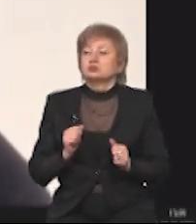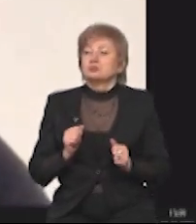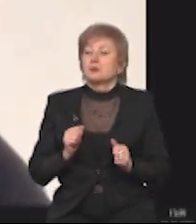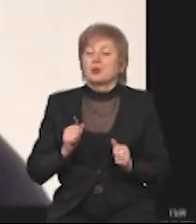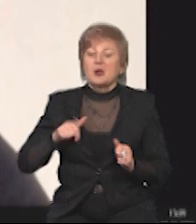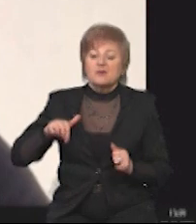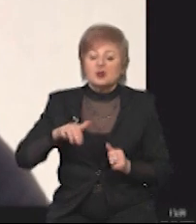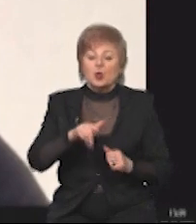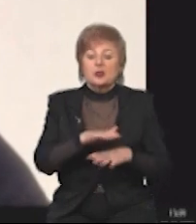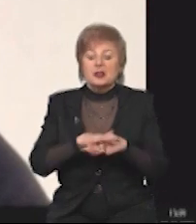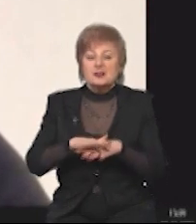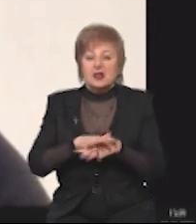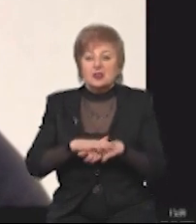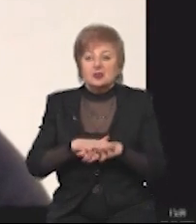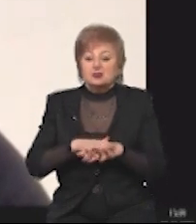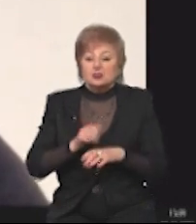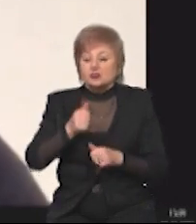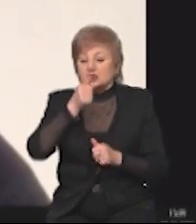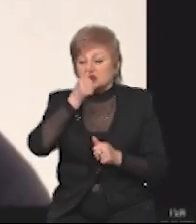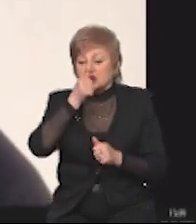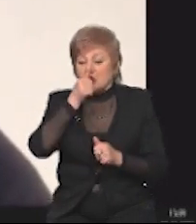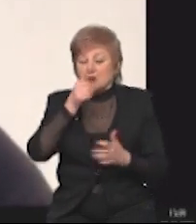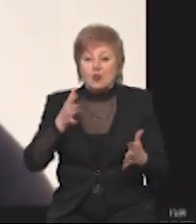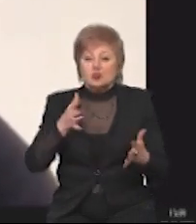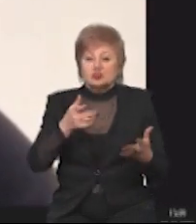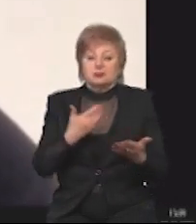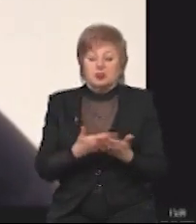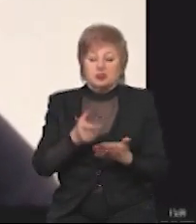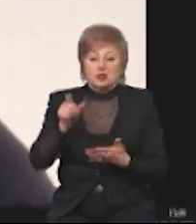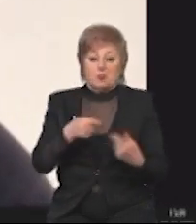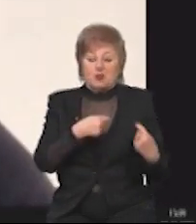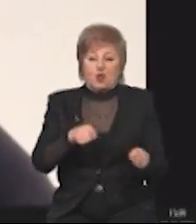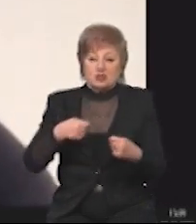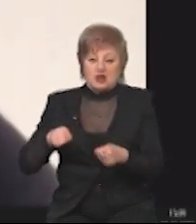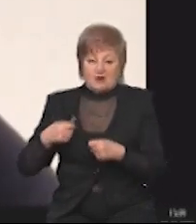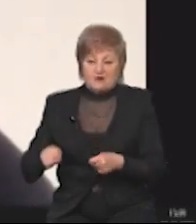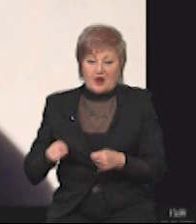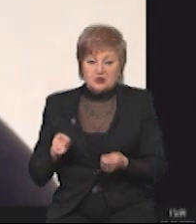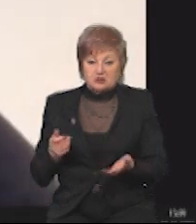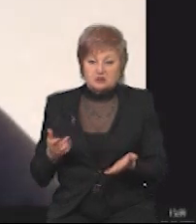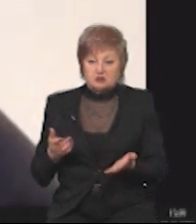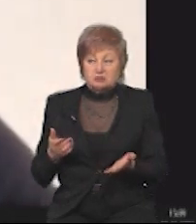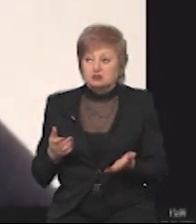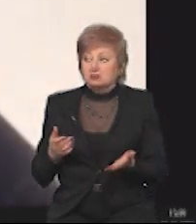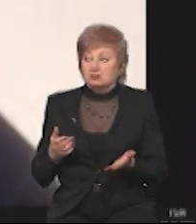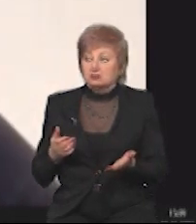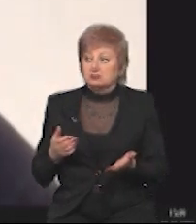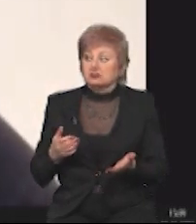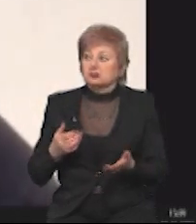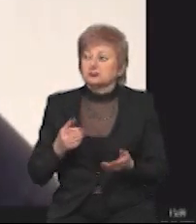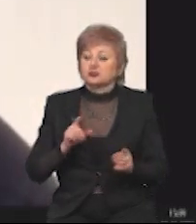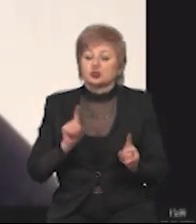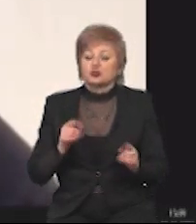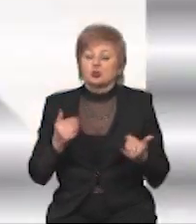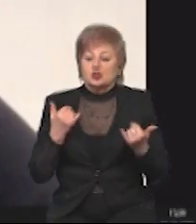выходит на рынок, он не способен продаваться в полном объеме при той логистике, которая